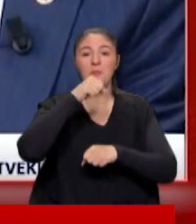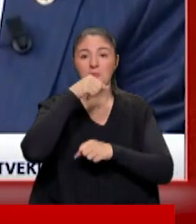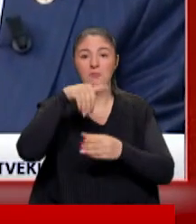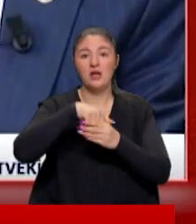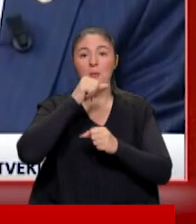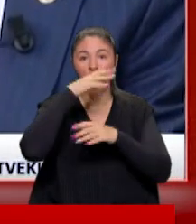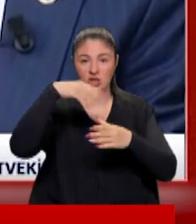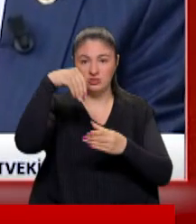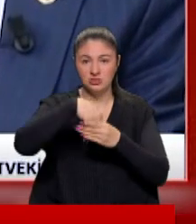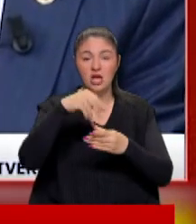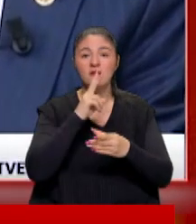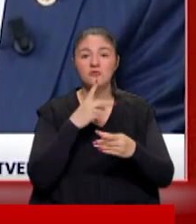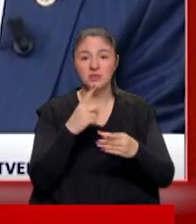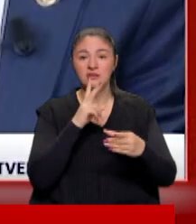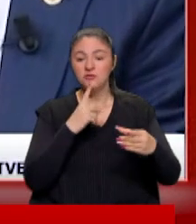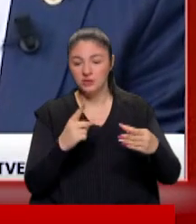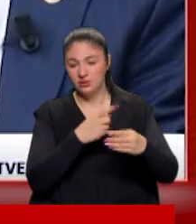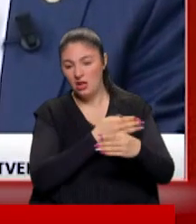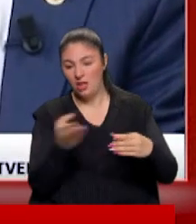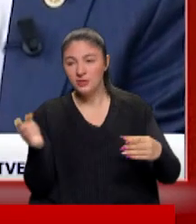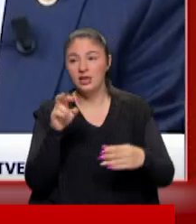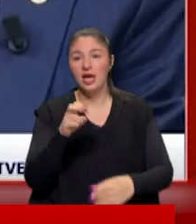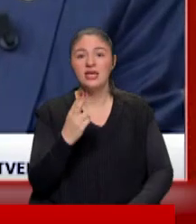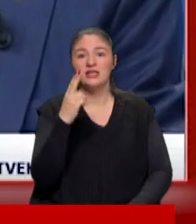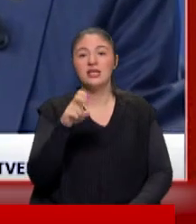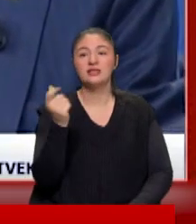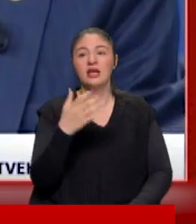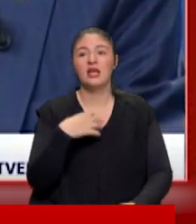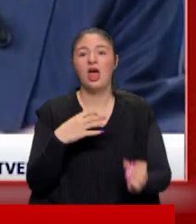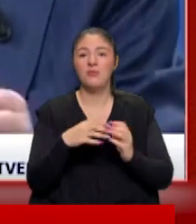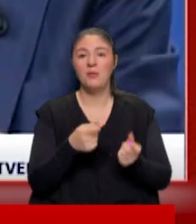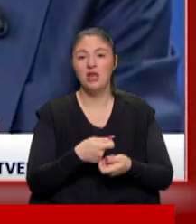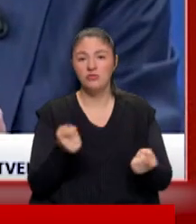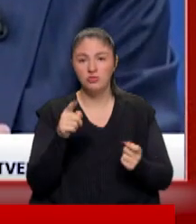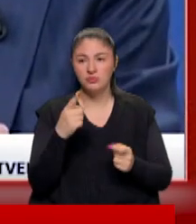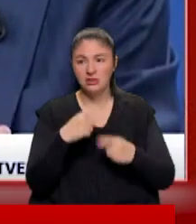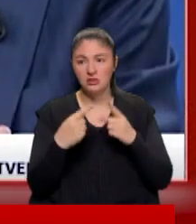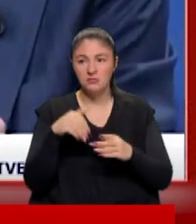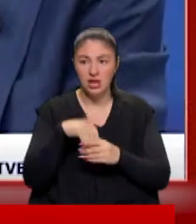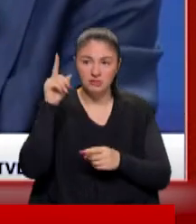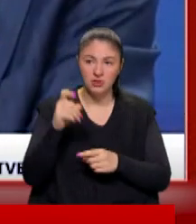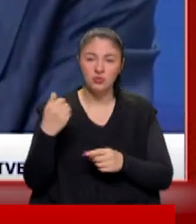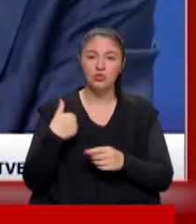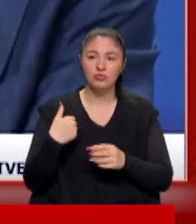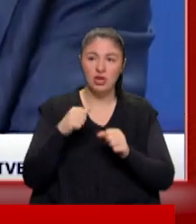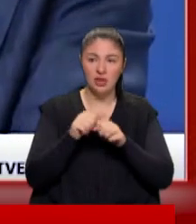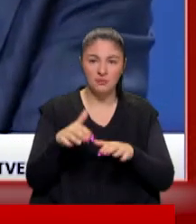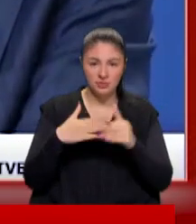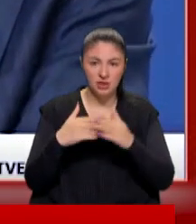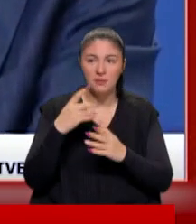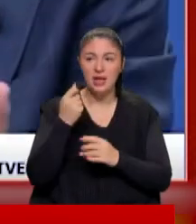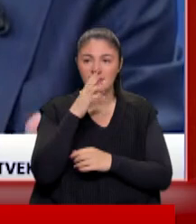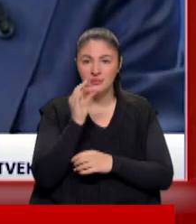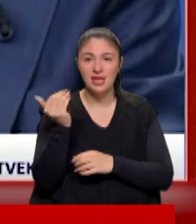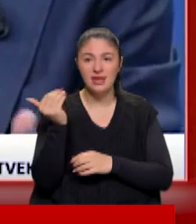poşetiyle her birinin içinde 200'er bin lira var. 7-8 tane kendi ekibine para dağıtmış. Ya burası bir siyasi parti mi? Bir kurumsal yapı mı? Para